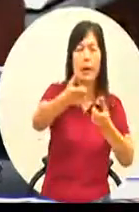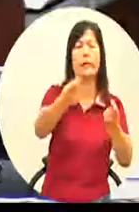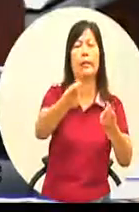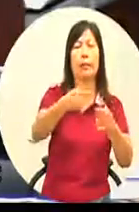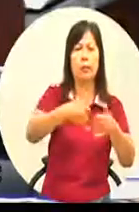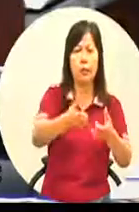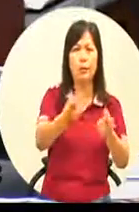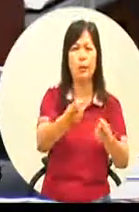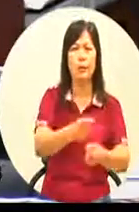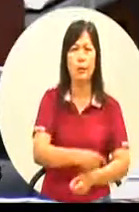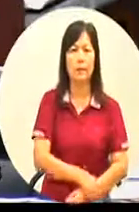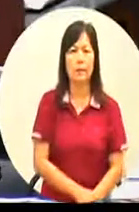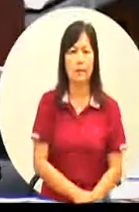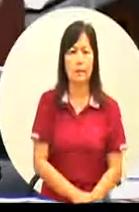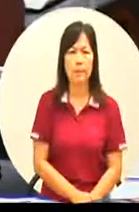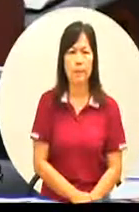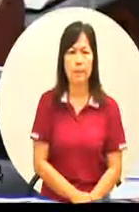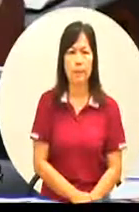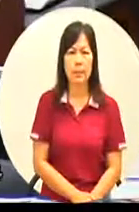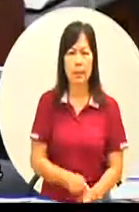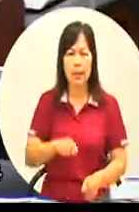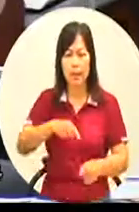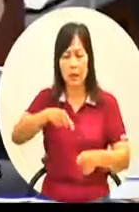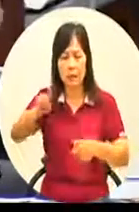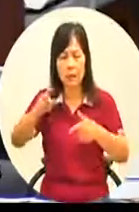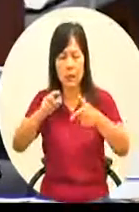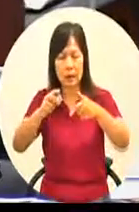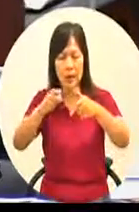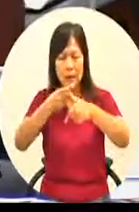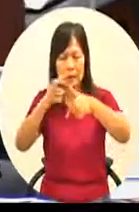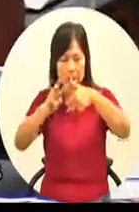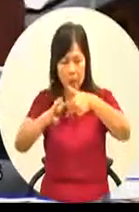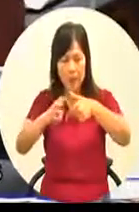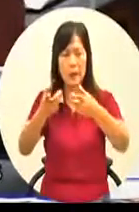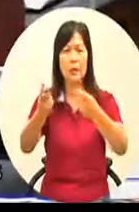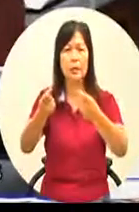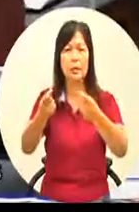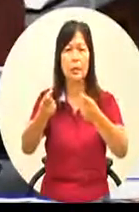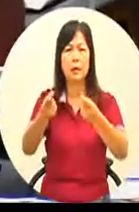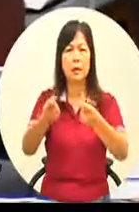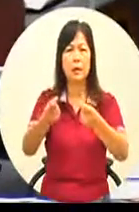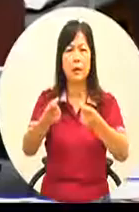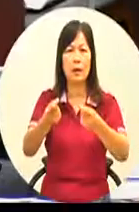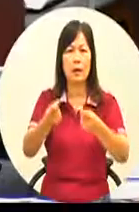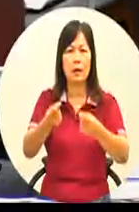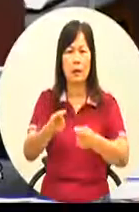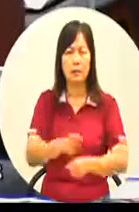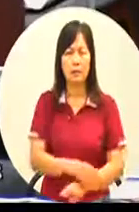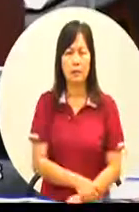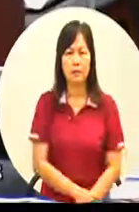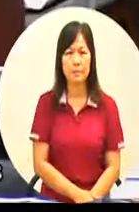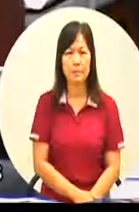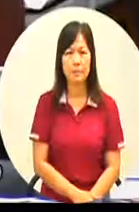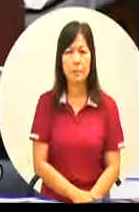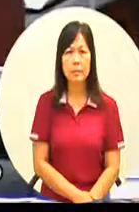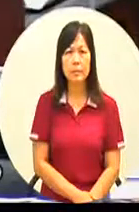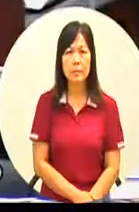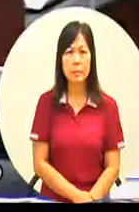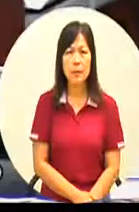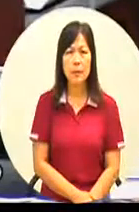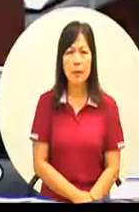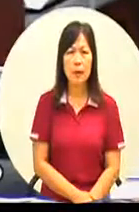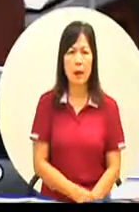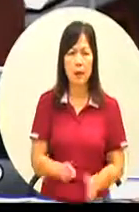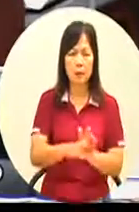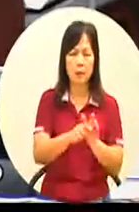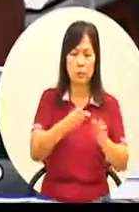巷，去到嘉兴要过界啊，十张犁遐嘛通仙巷，规个